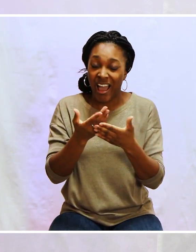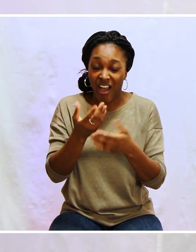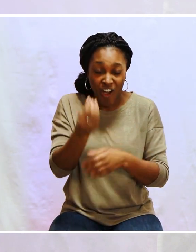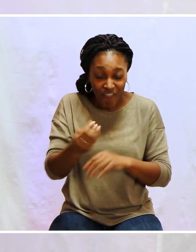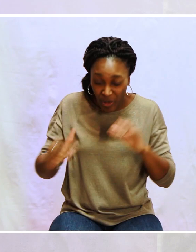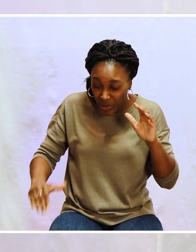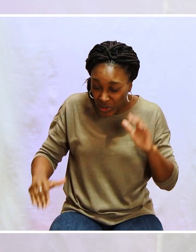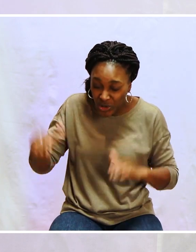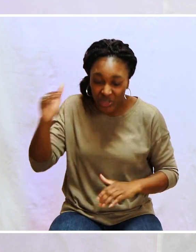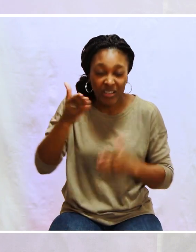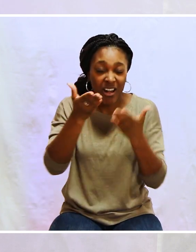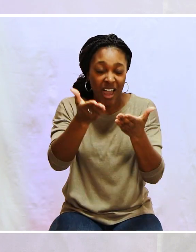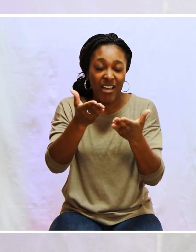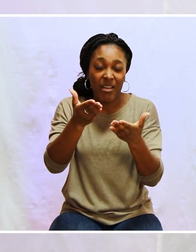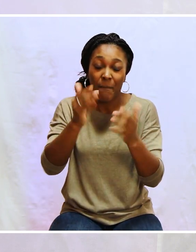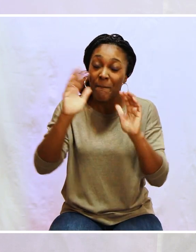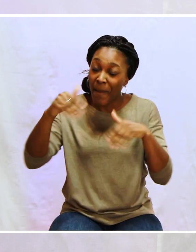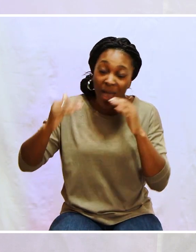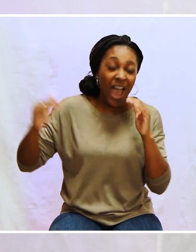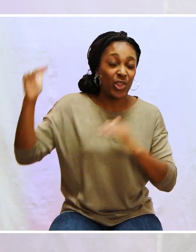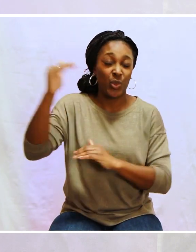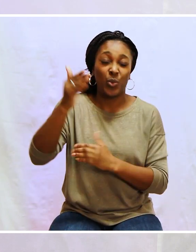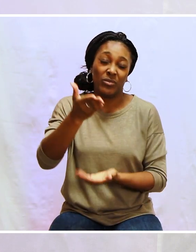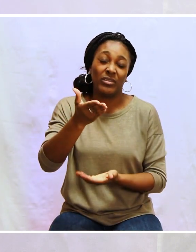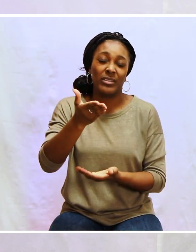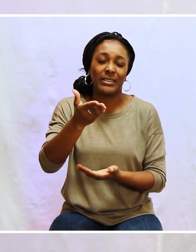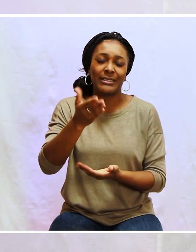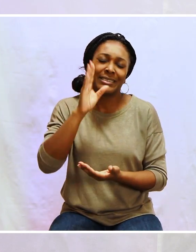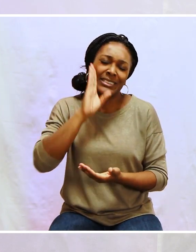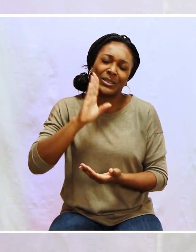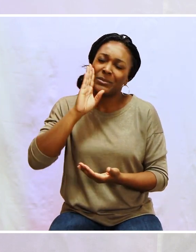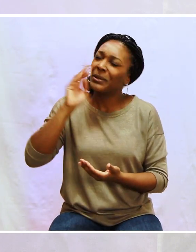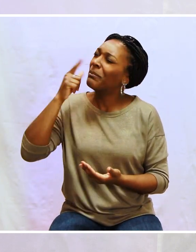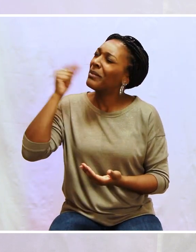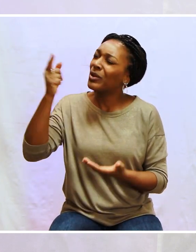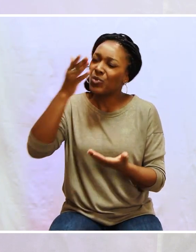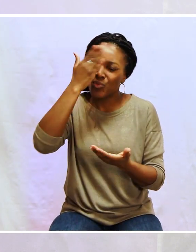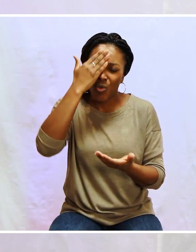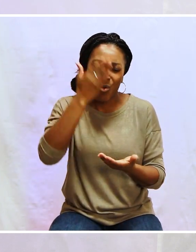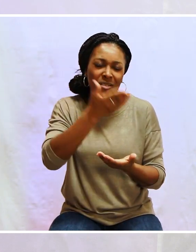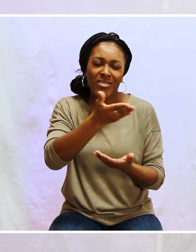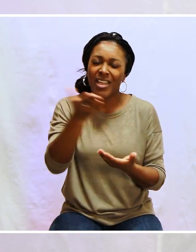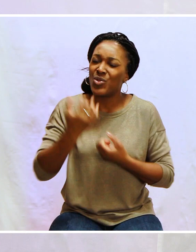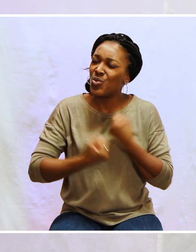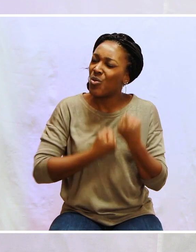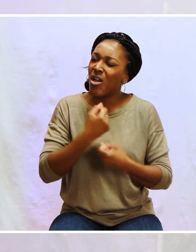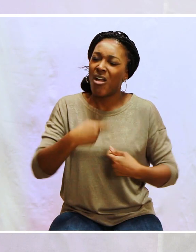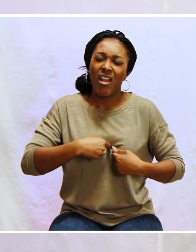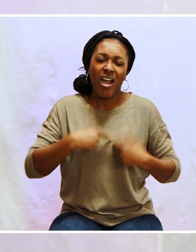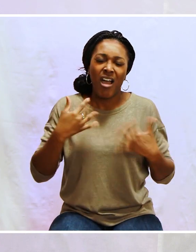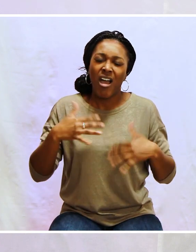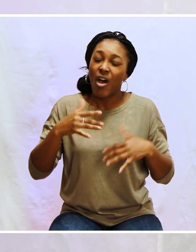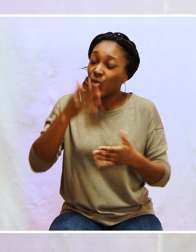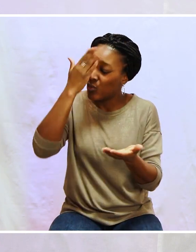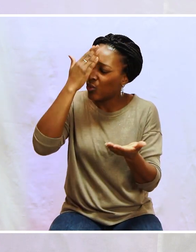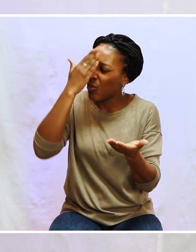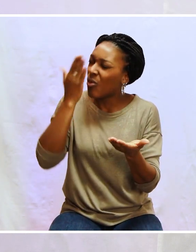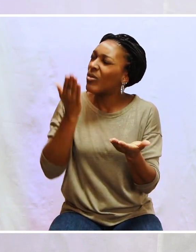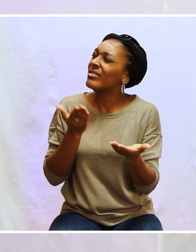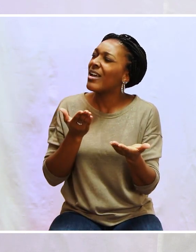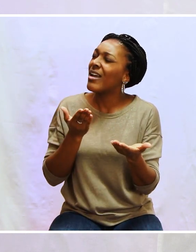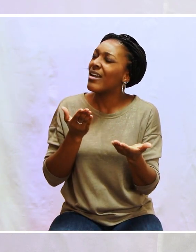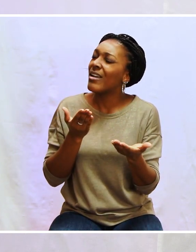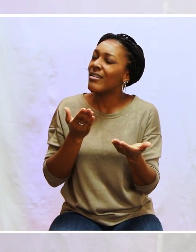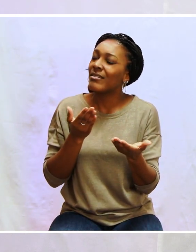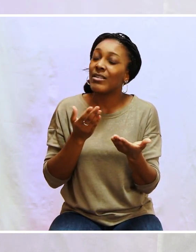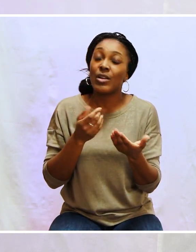enfance et peut-être après. Père, merci parce que tu connais jusqu'où va la douleur dans leur vie. Si un homme ne peut